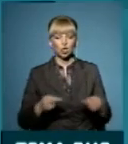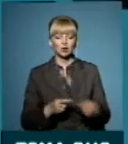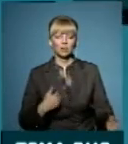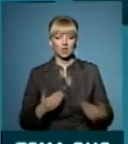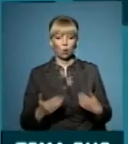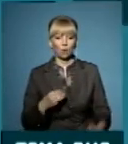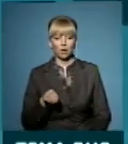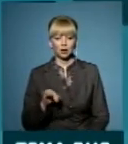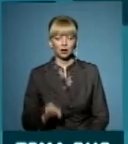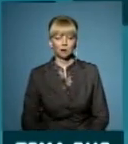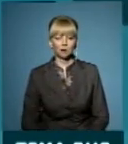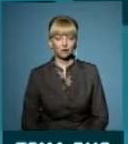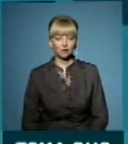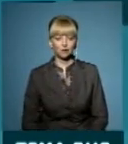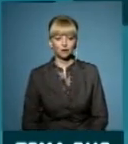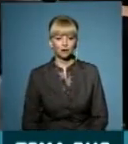відреагувати.